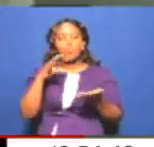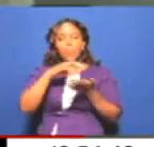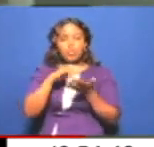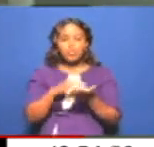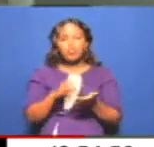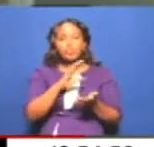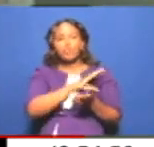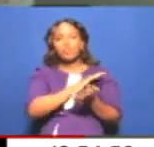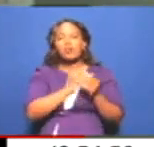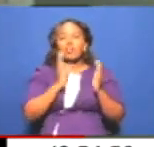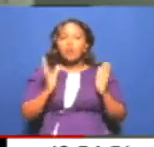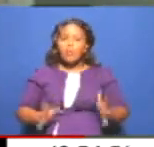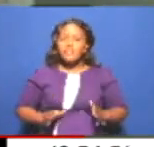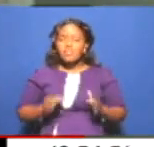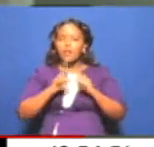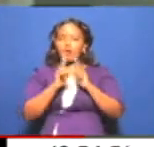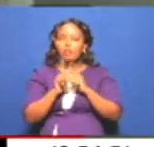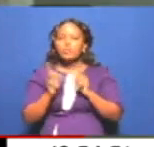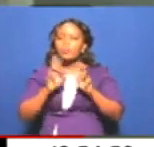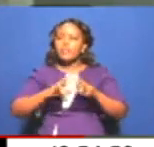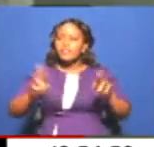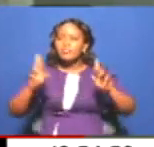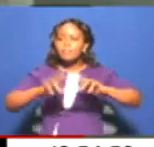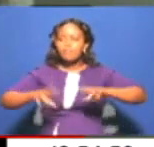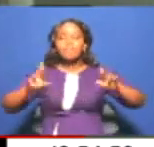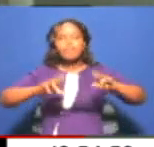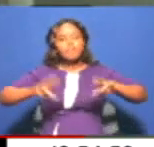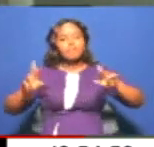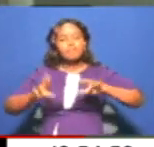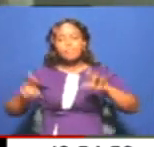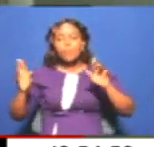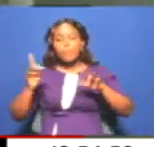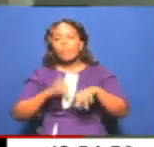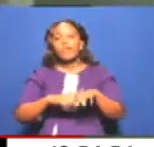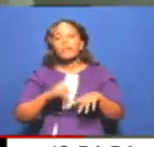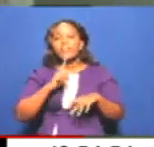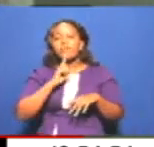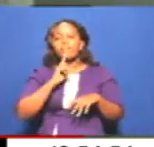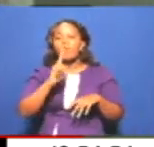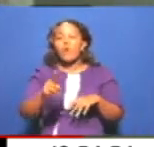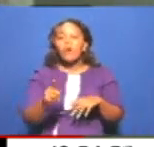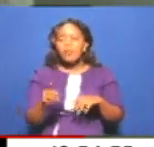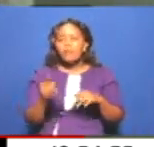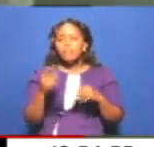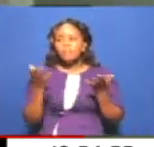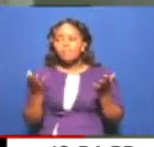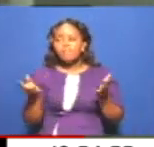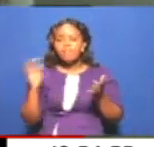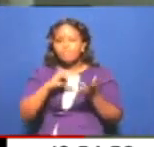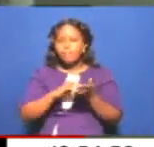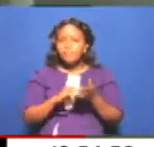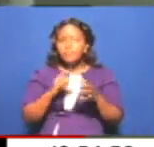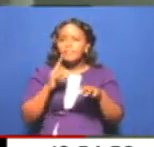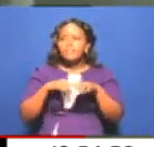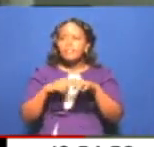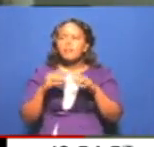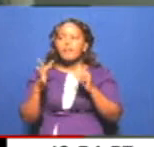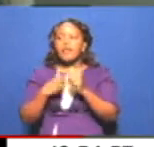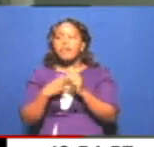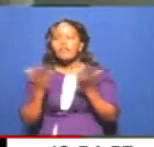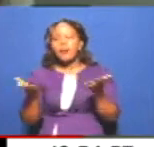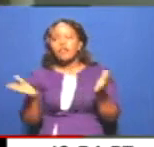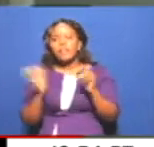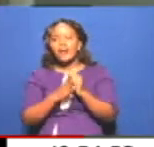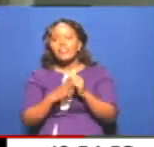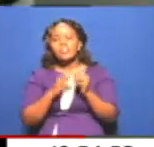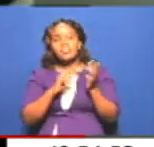akijipanga ile order ya pengine ikikuwa vacated ama pengine tukirudi ikifika tarehe 8 tarehe 9 ana put resignation yake. Lakini ilikuwa